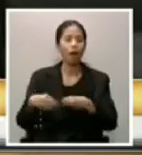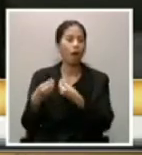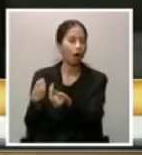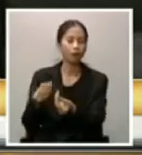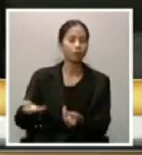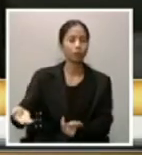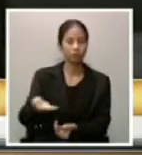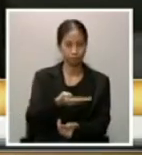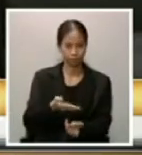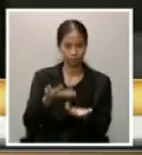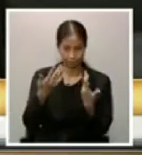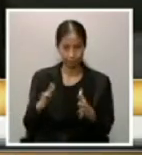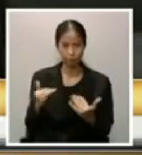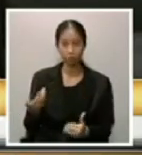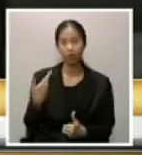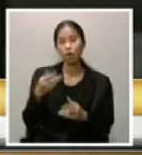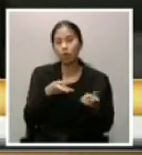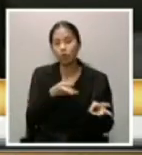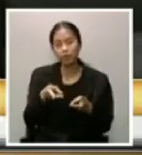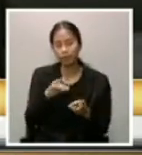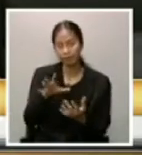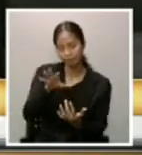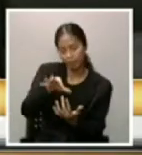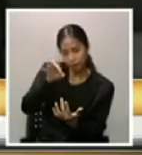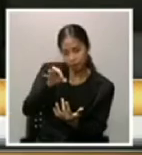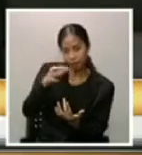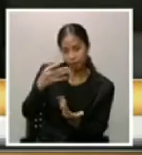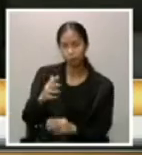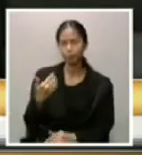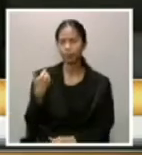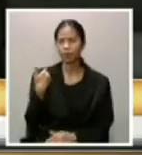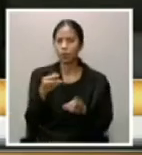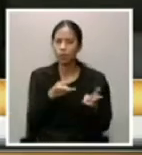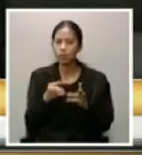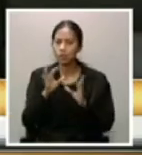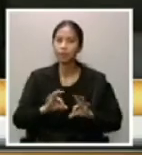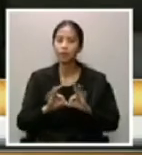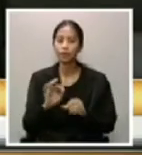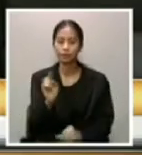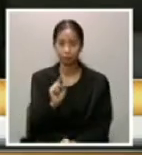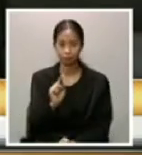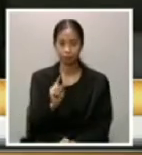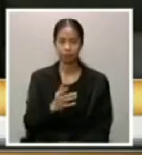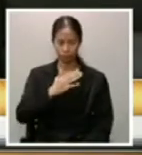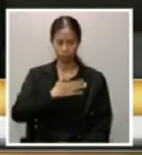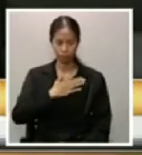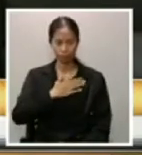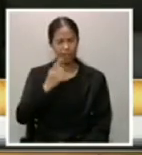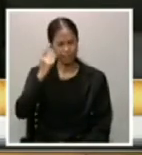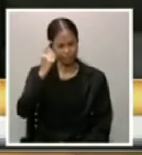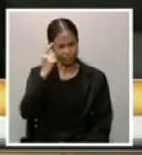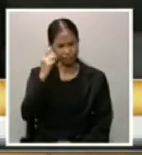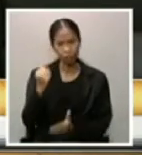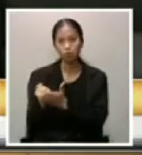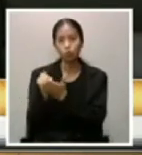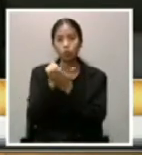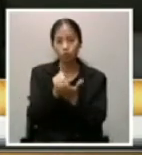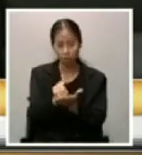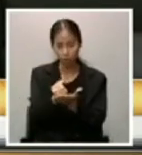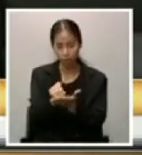กในการสรรหาองค์กรอิสระที่เป็นกลางที่ผมยกตัวอย่างไปแล้วอีกหนึ่งกลไกที่สำคัญครับที่จะสามารถถ่วงดุลการใช้อำนาจข